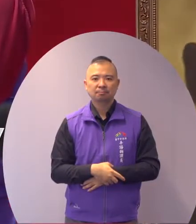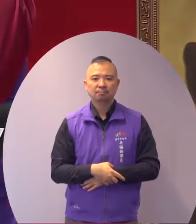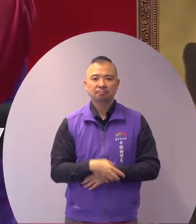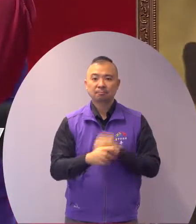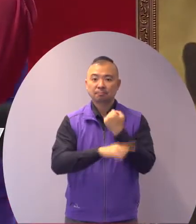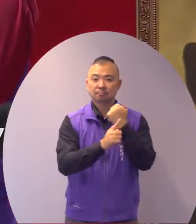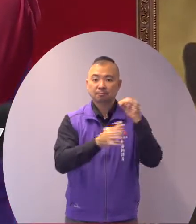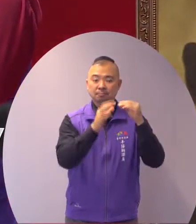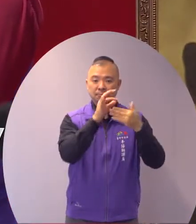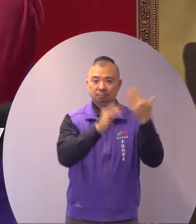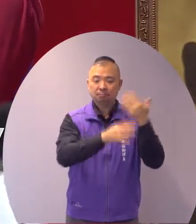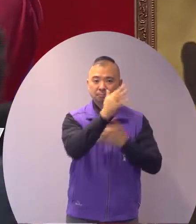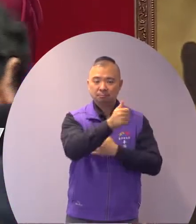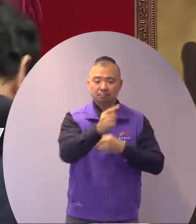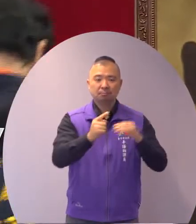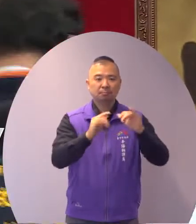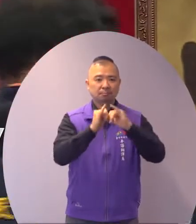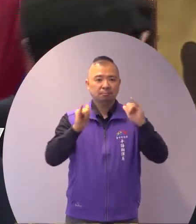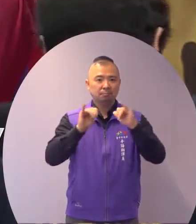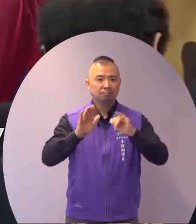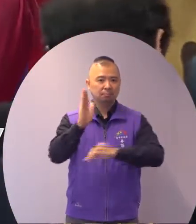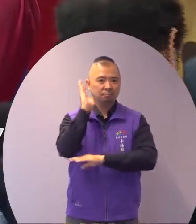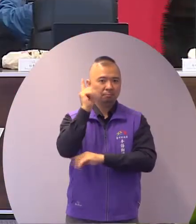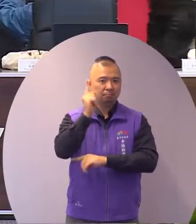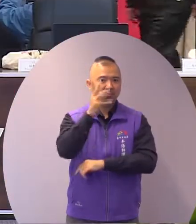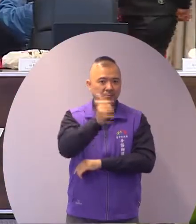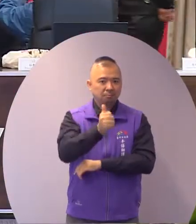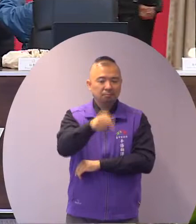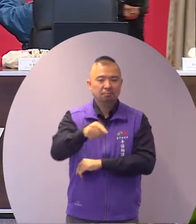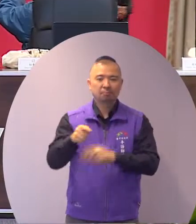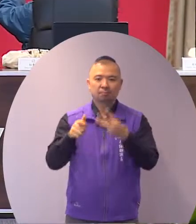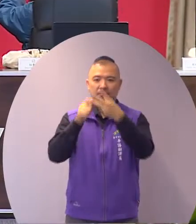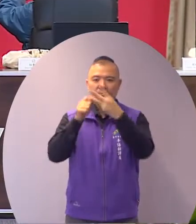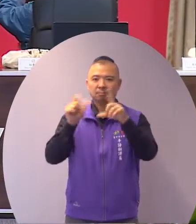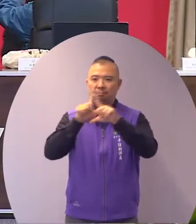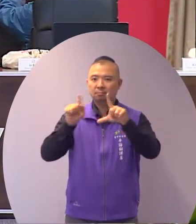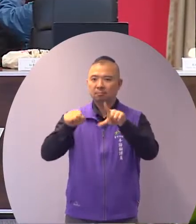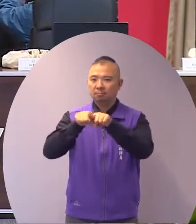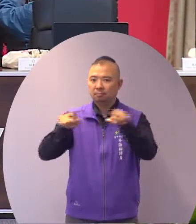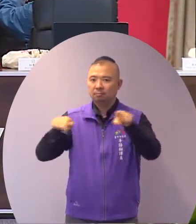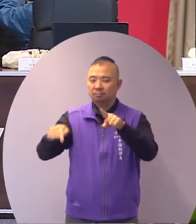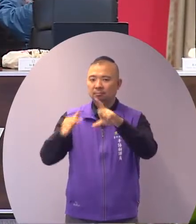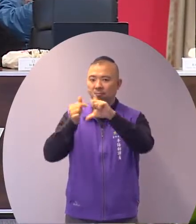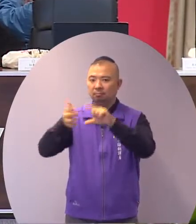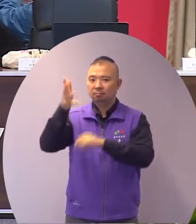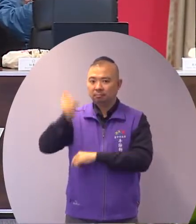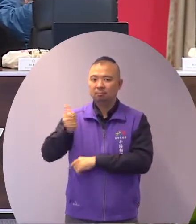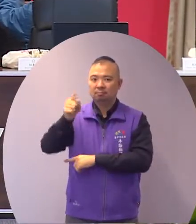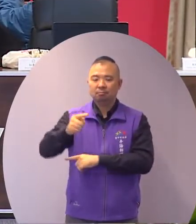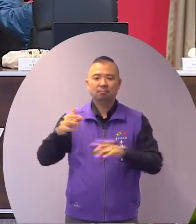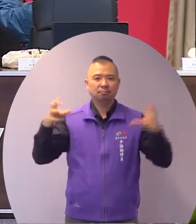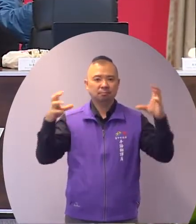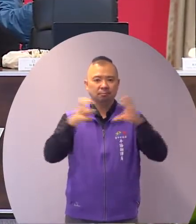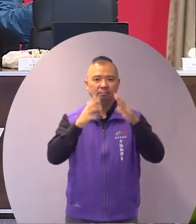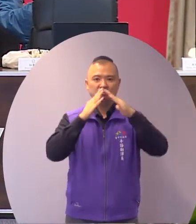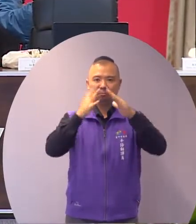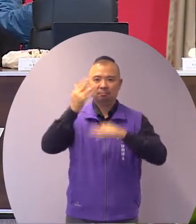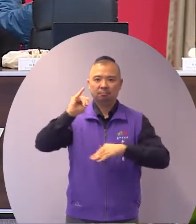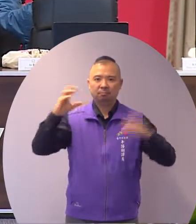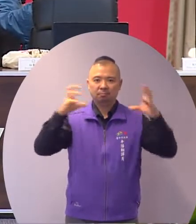请法制局局长、民政局局长及太平区公所区长一同上台与市长合影。